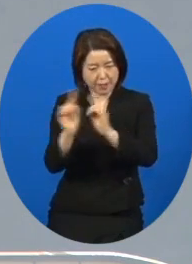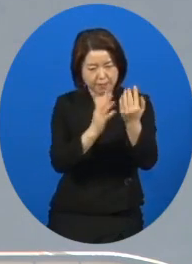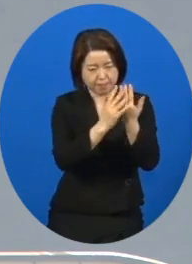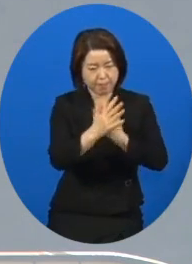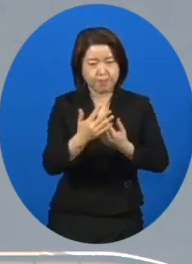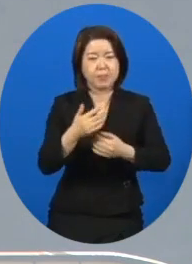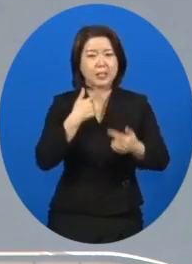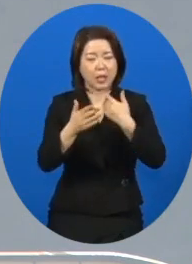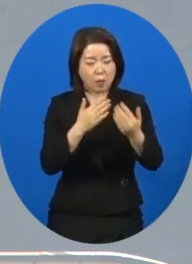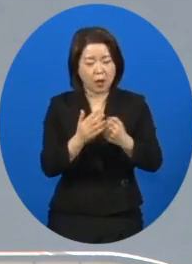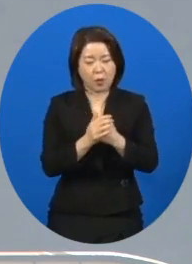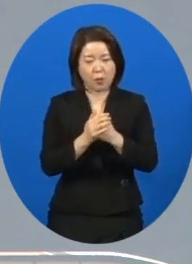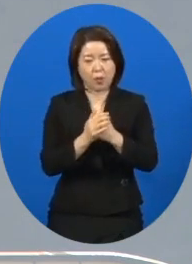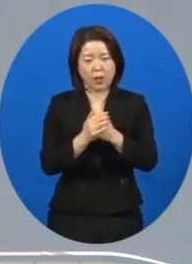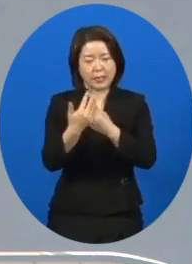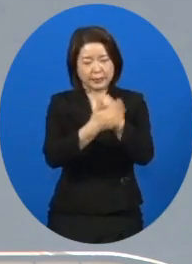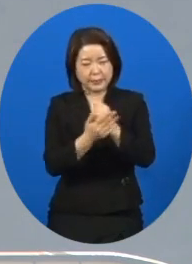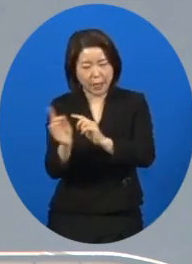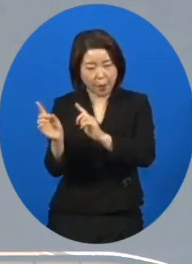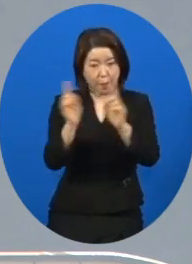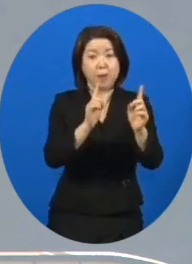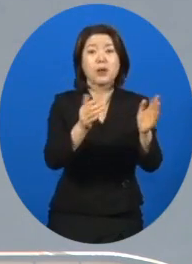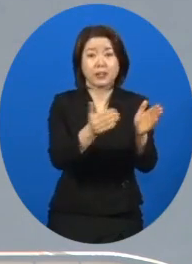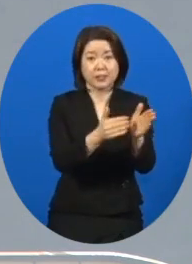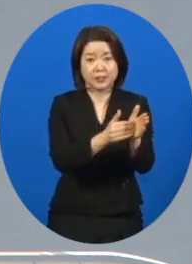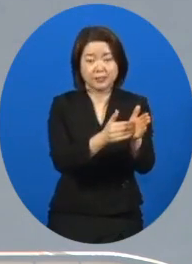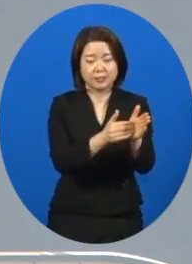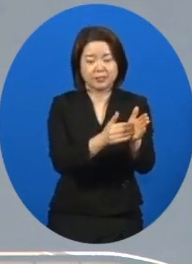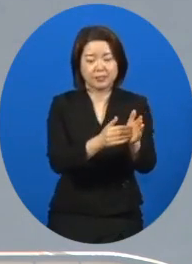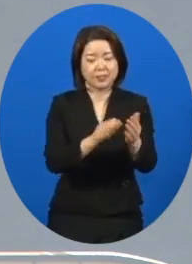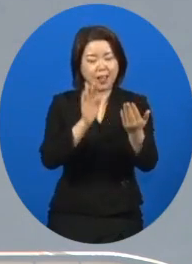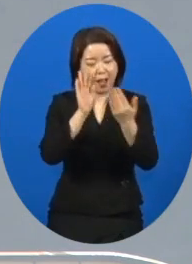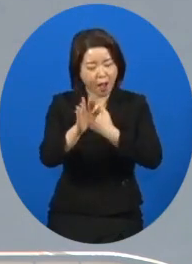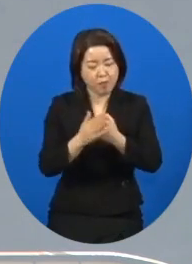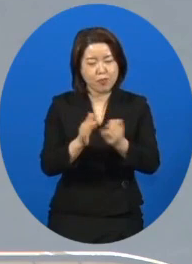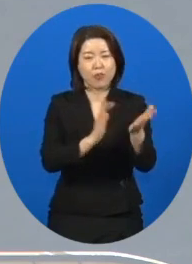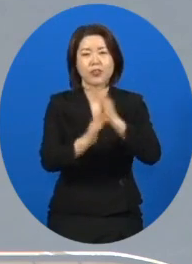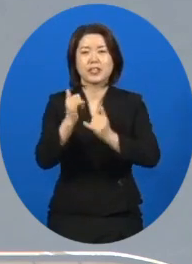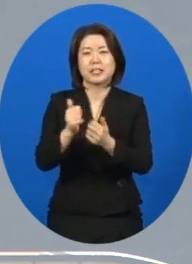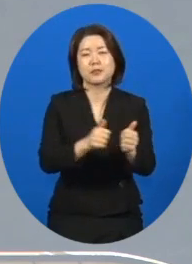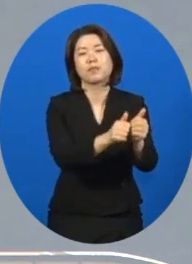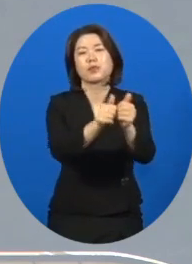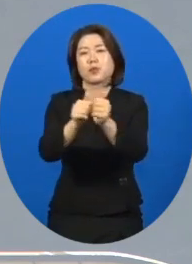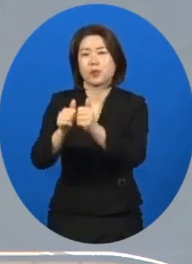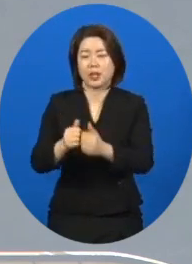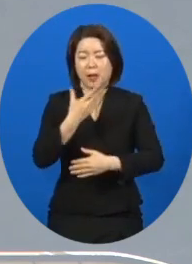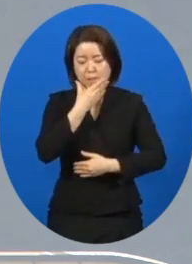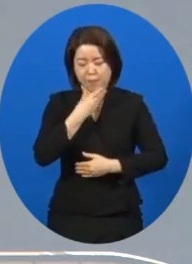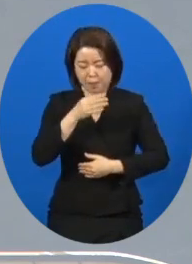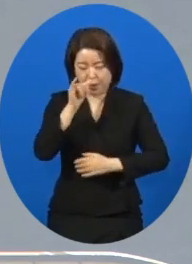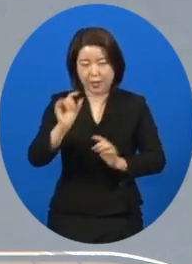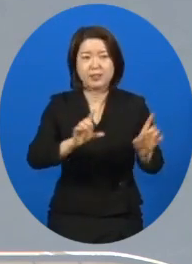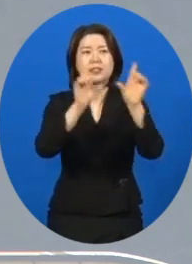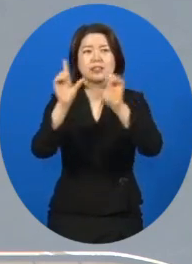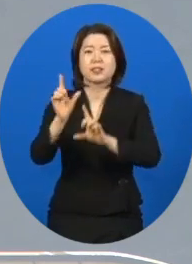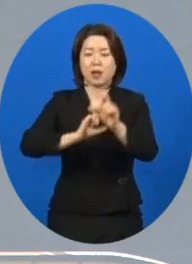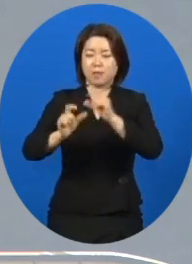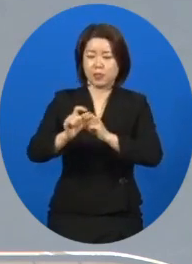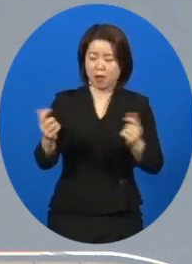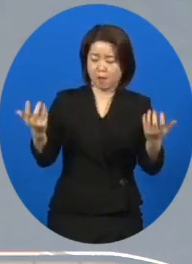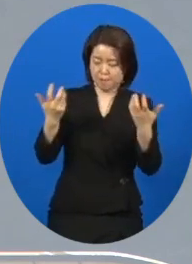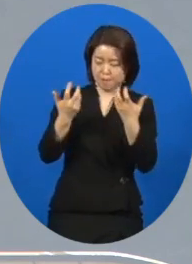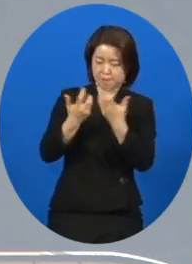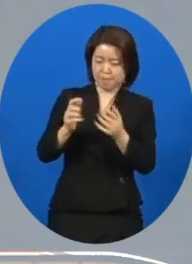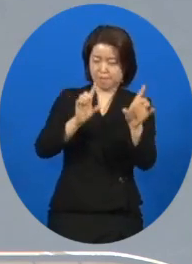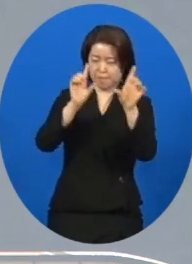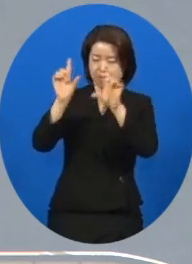교회가 은혜를 회복했으니 이제 예수님과 동행하는 참으로 복 있는 삶을 더 풍성하게